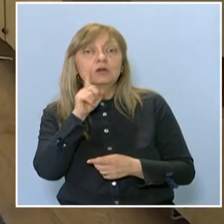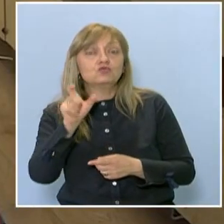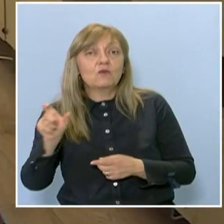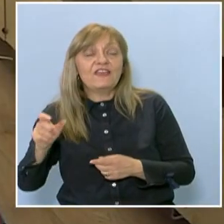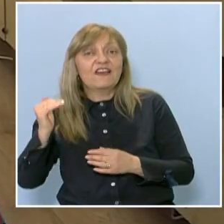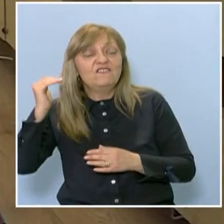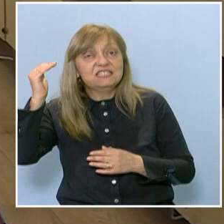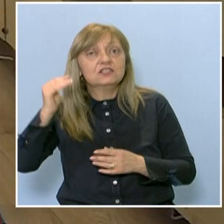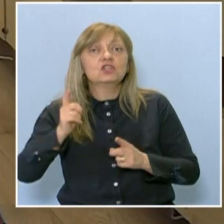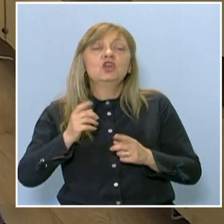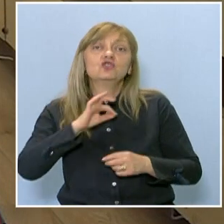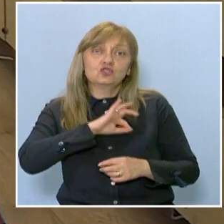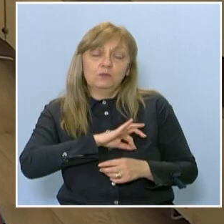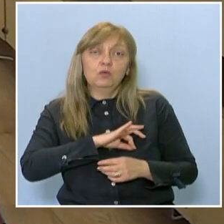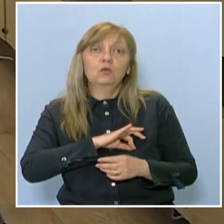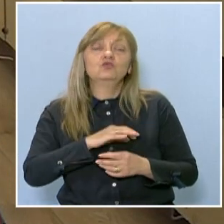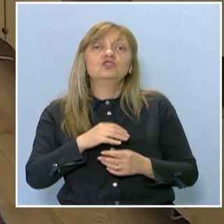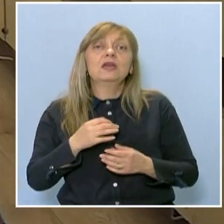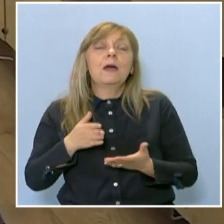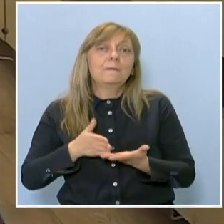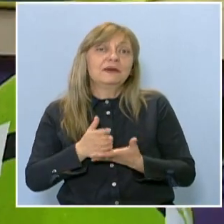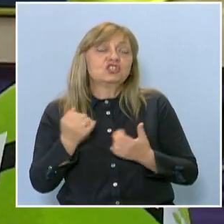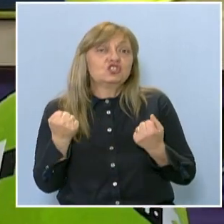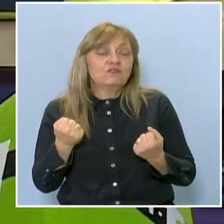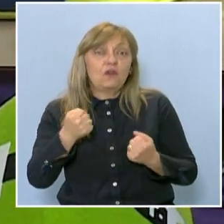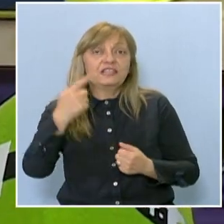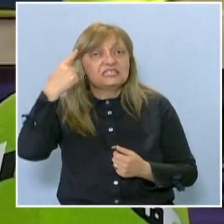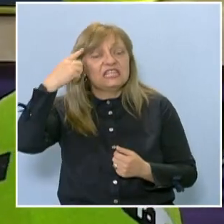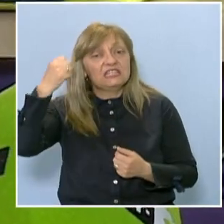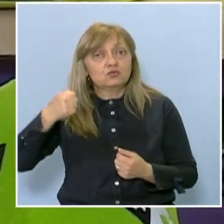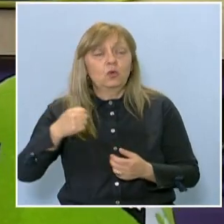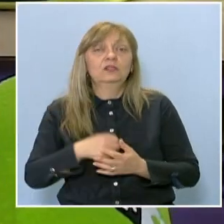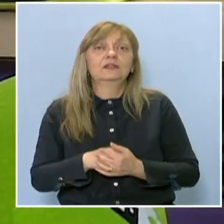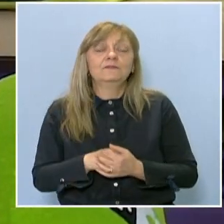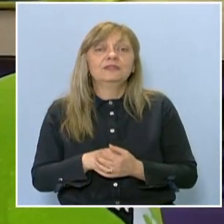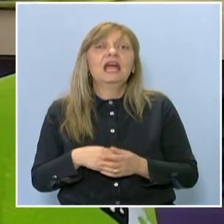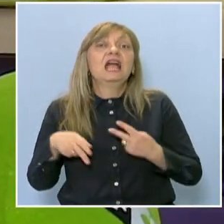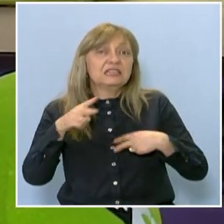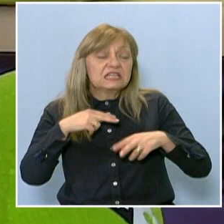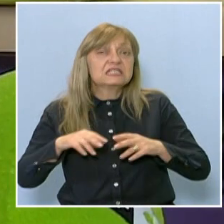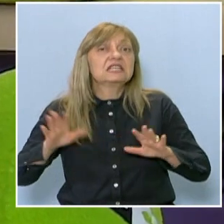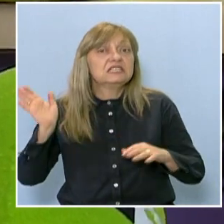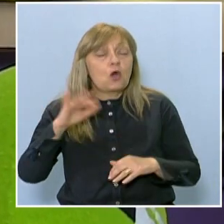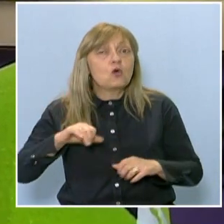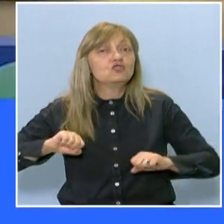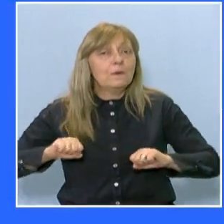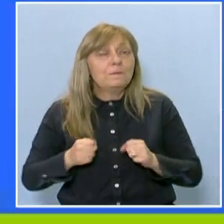нас Варна е регионът с най-много регистрирани инсулти през изминалата година. Затова се търсят още бързи герои.